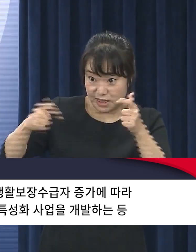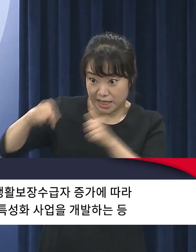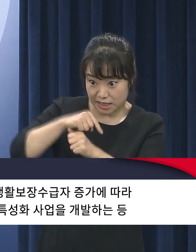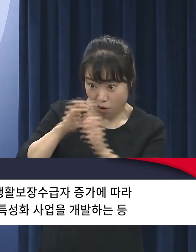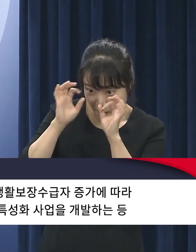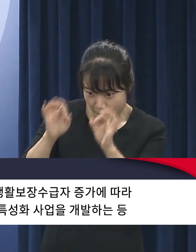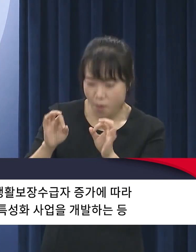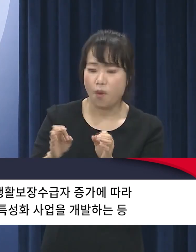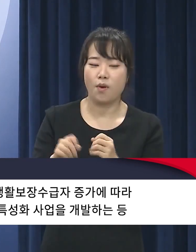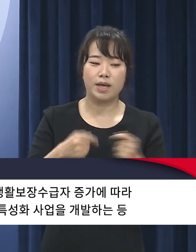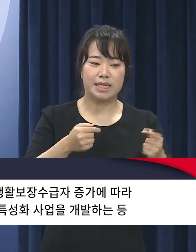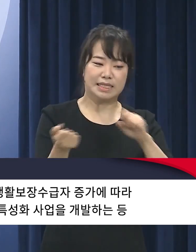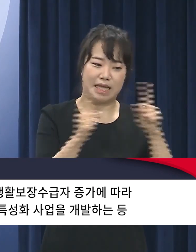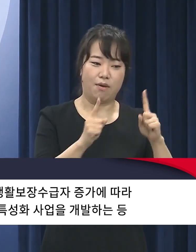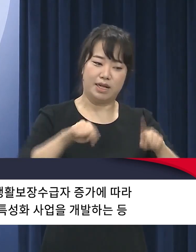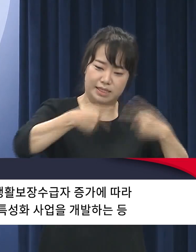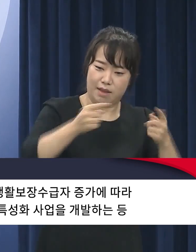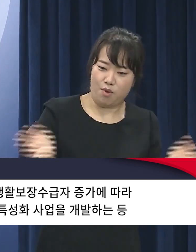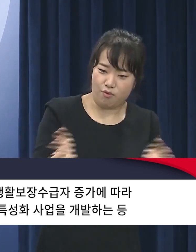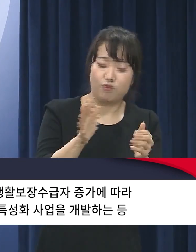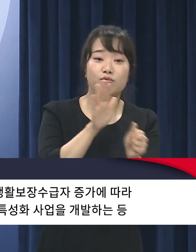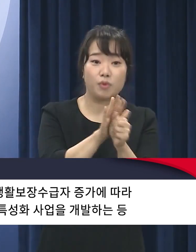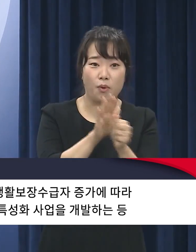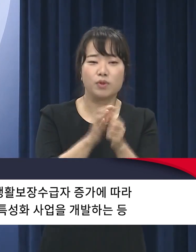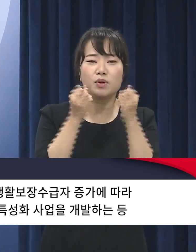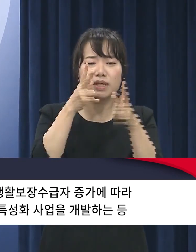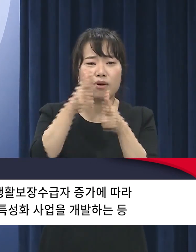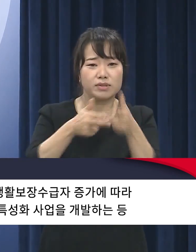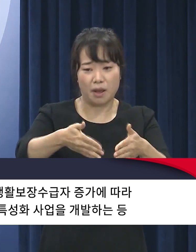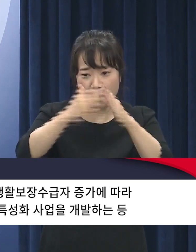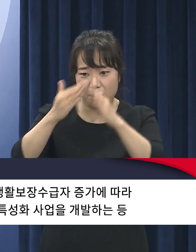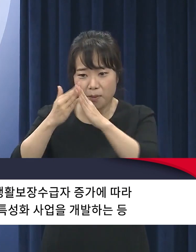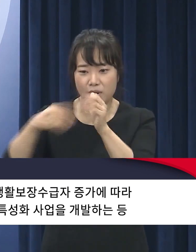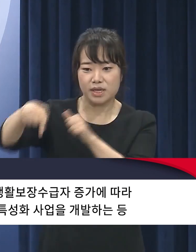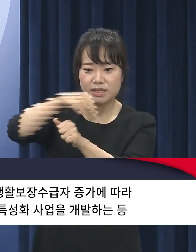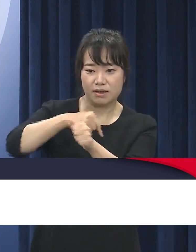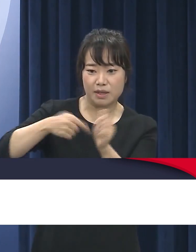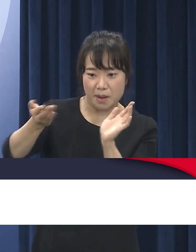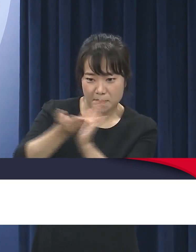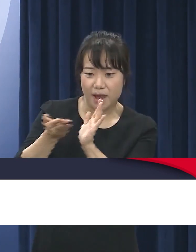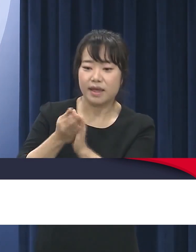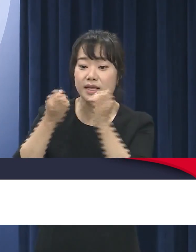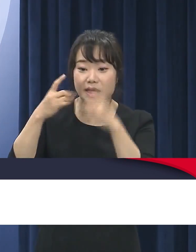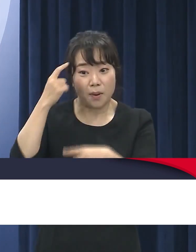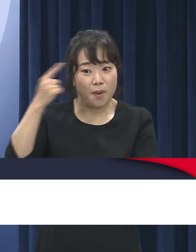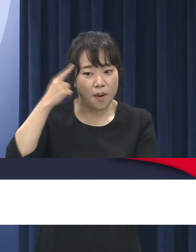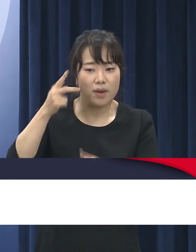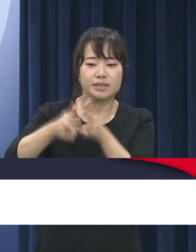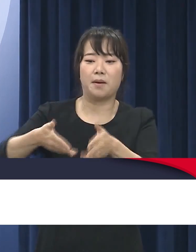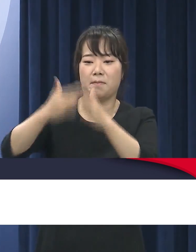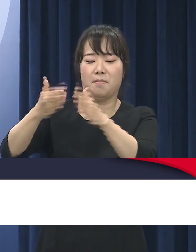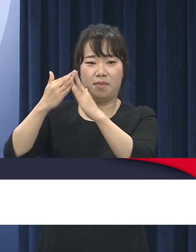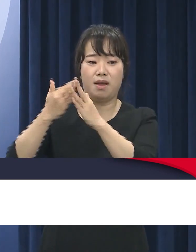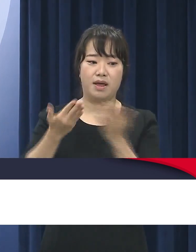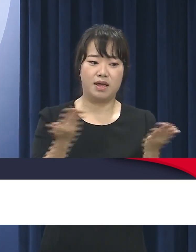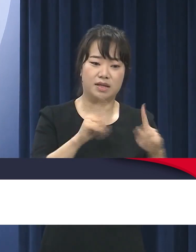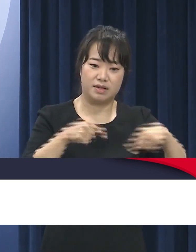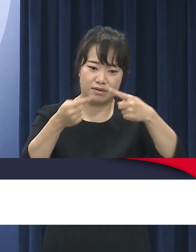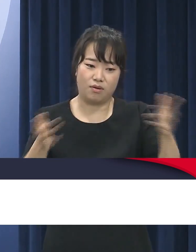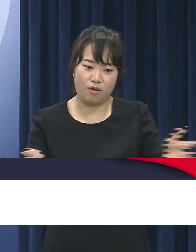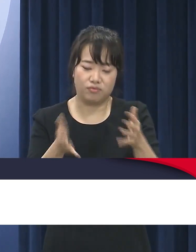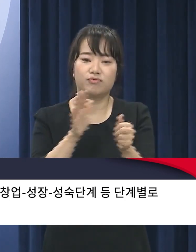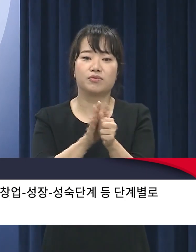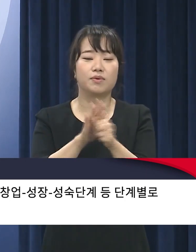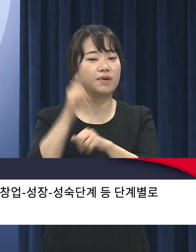참여 대상자를 확대하고 신규 사업 모델과 지역 특성화 사업을 개발하는 등 저소득층 일자리도